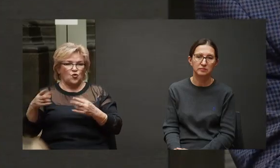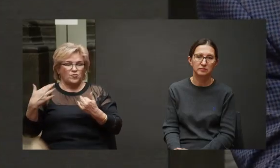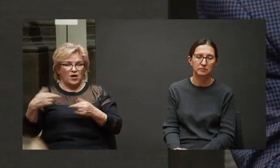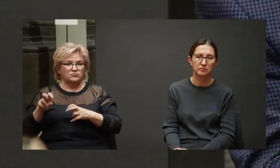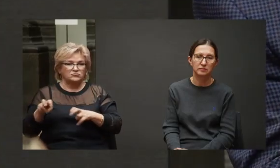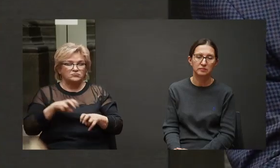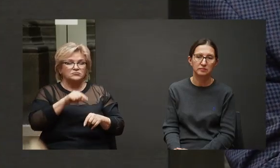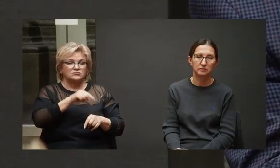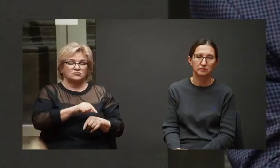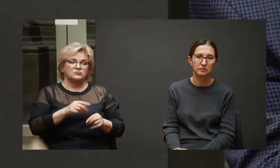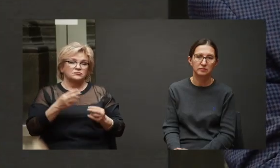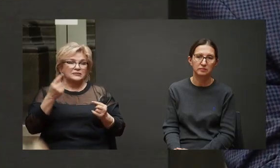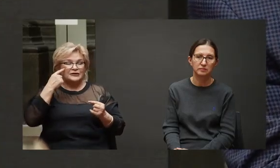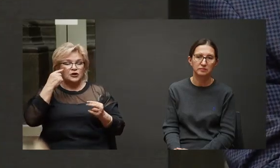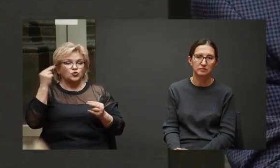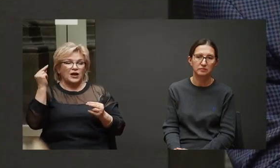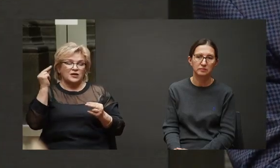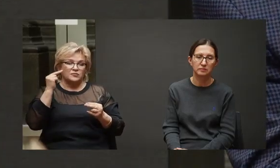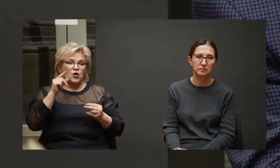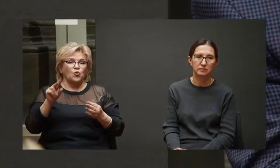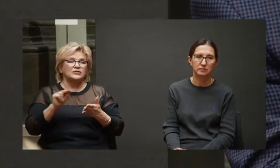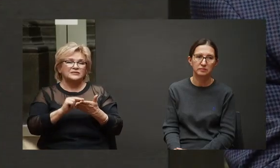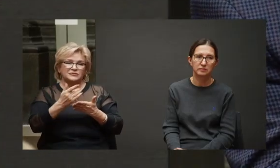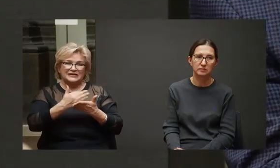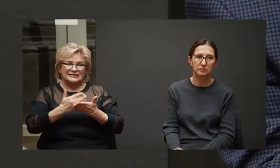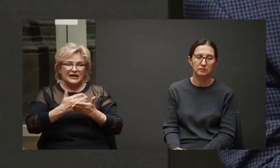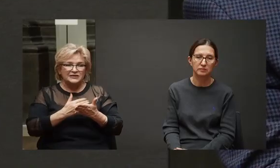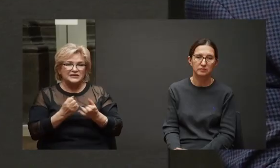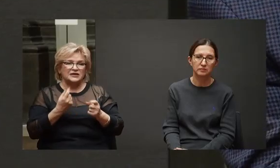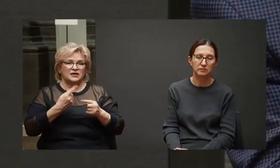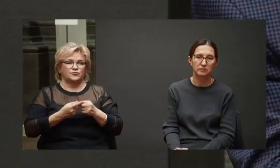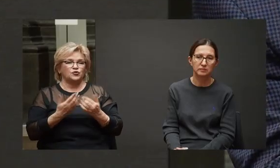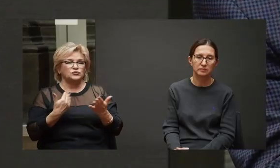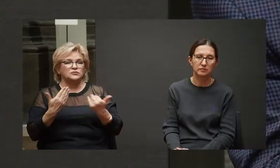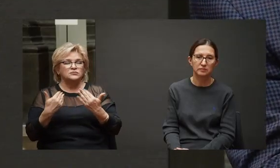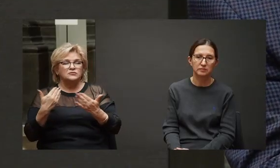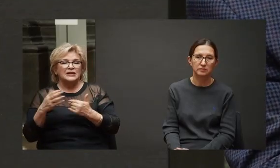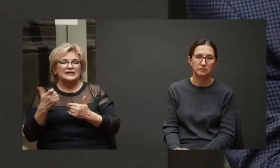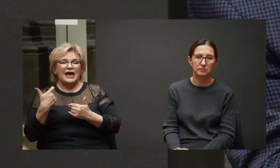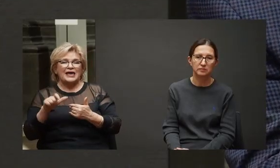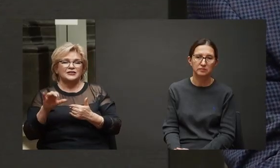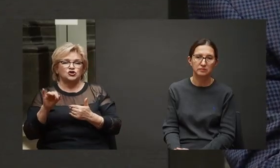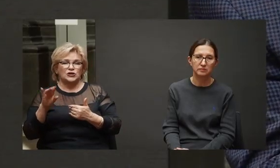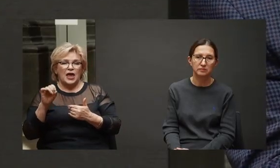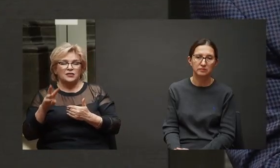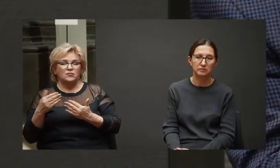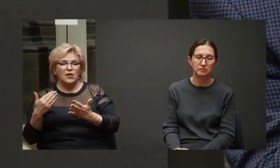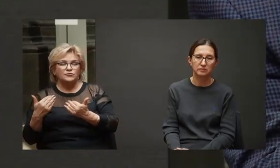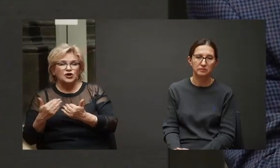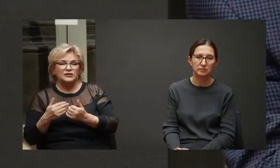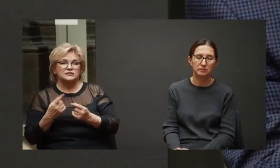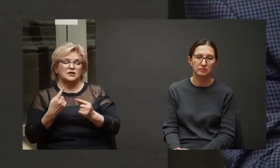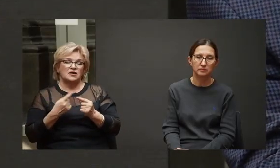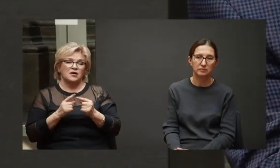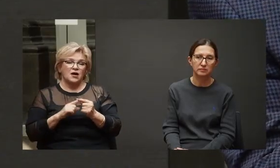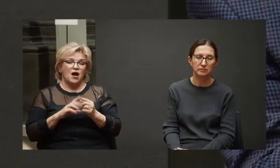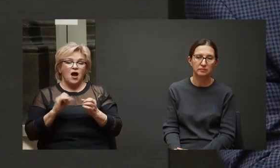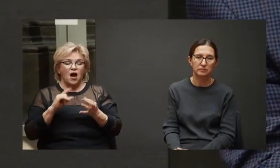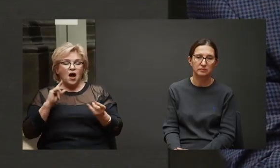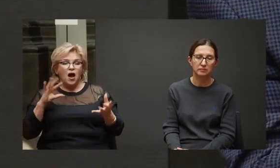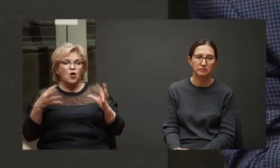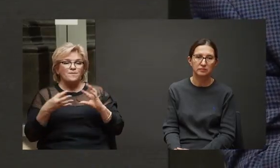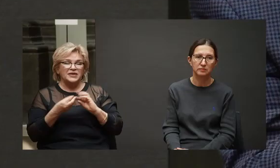вернулся к интеллектуальным занятиям. Он не столько писал статьи или общался с Эйнштейном, что было, а